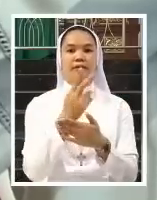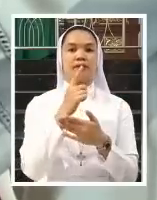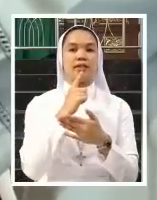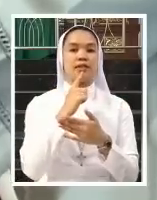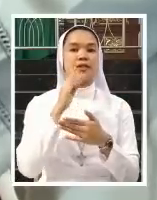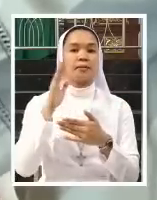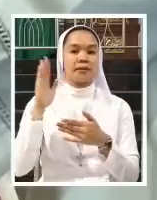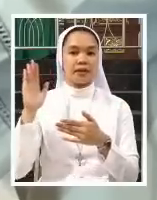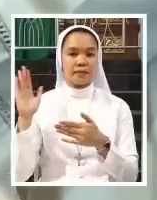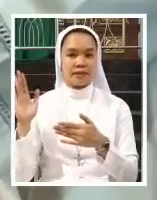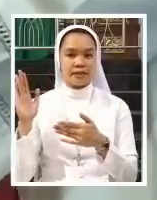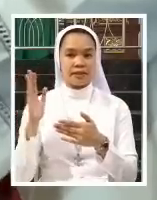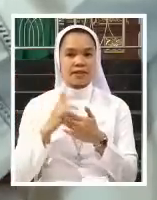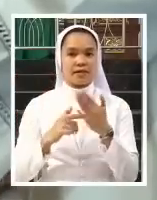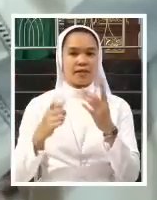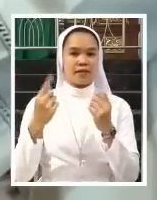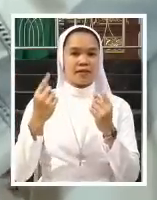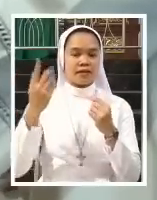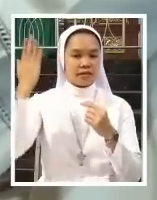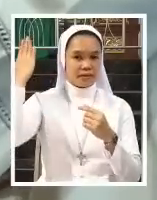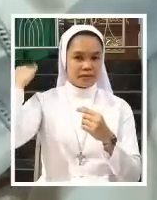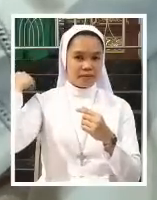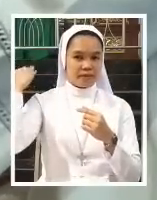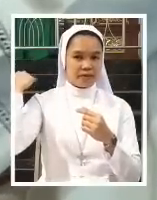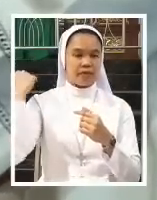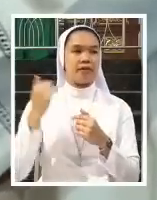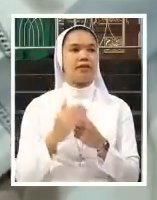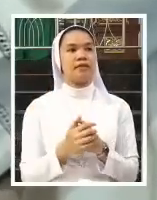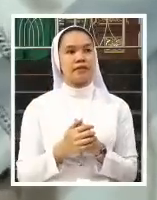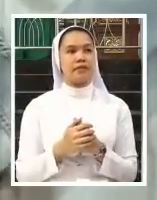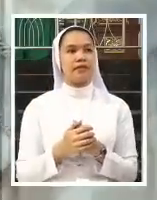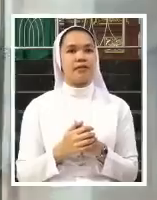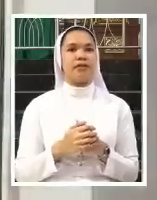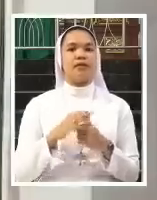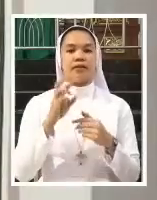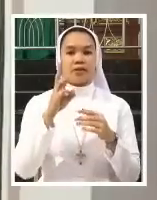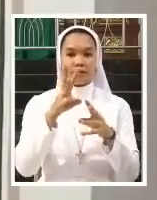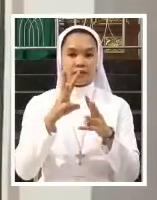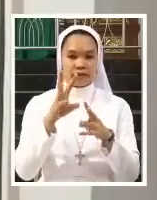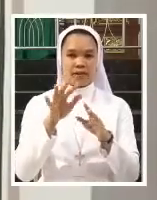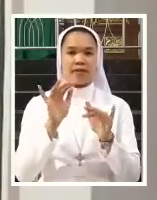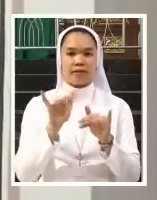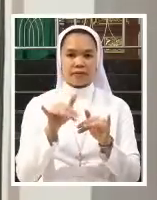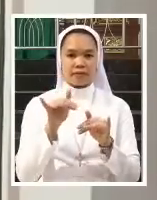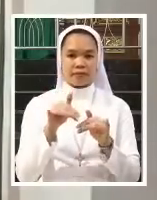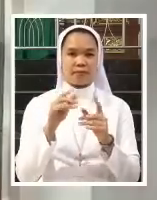panuga na ginibo nindo kay do, buot ko.